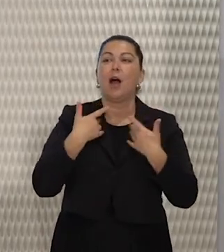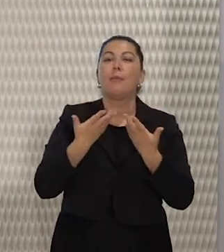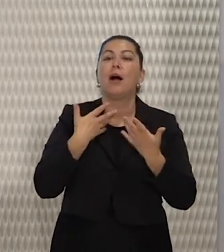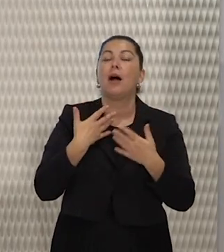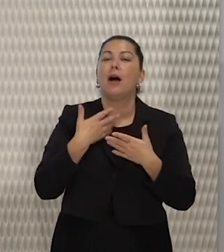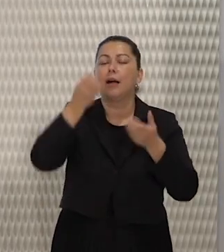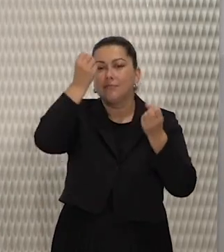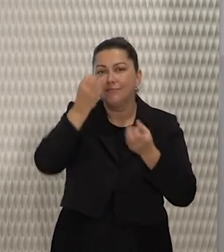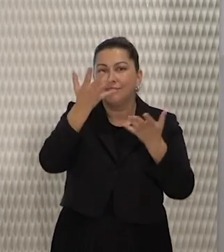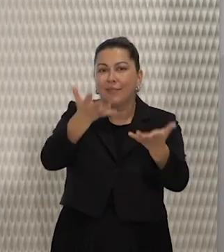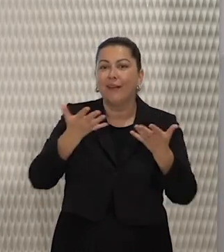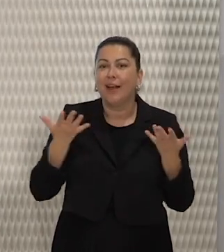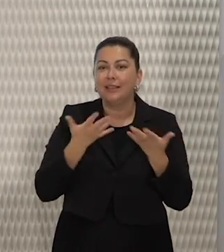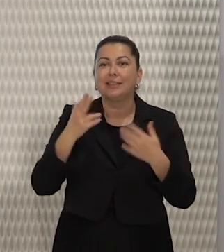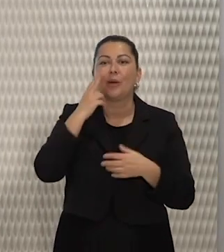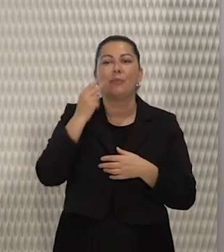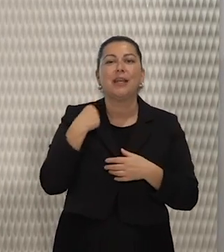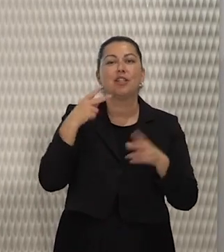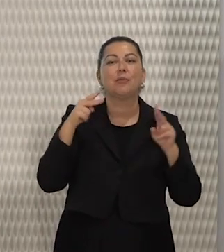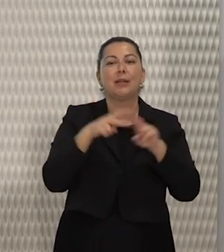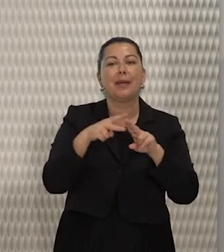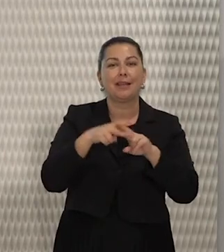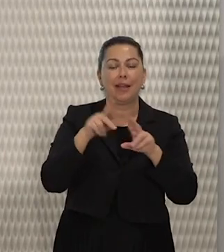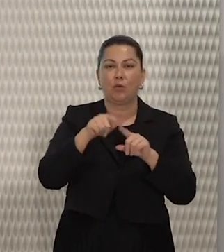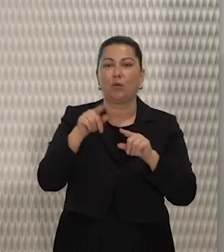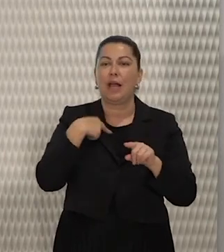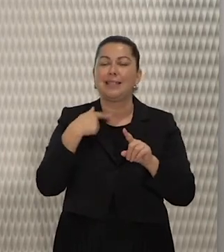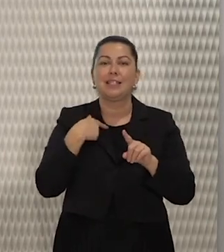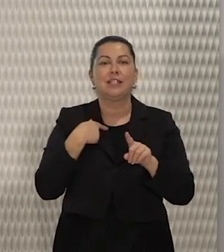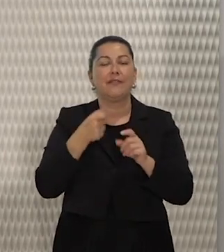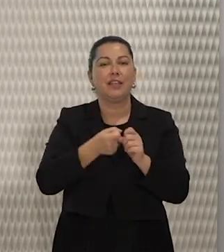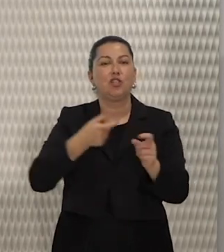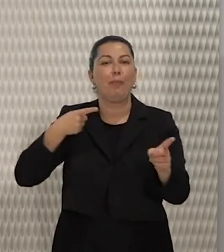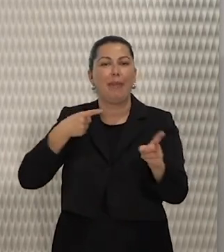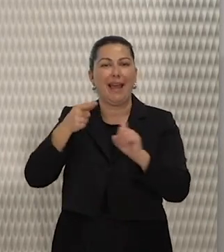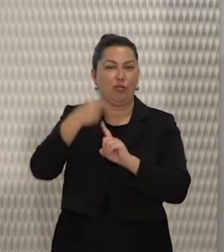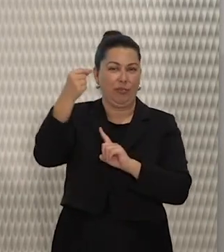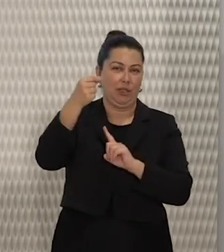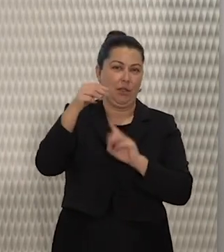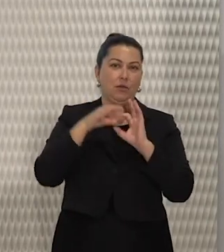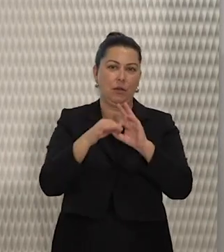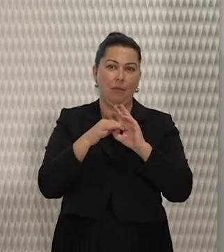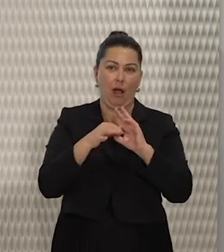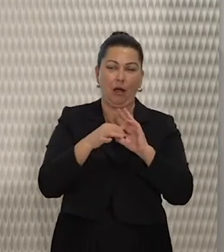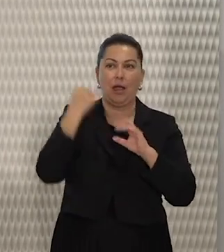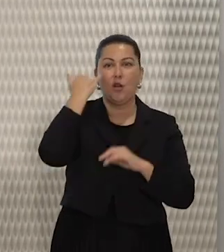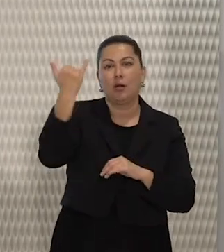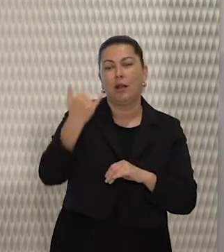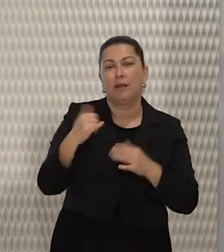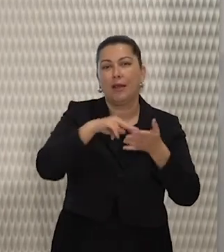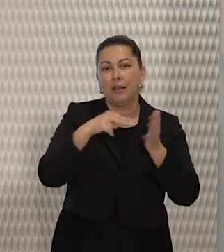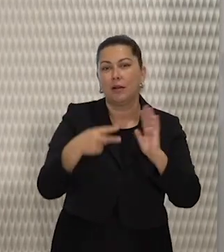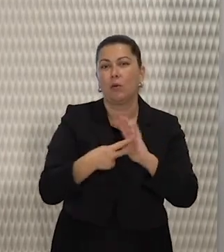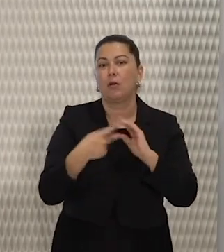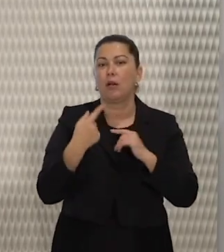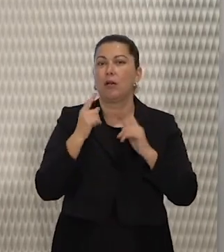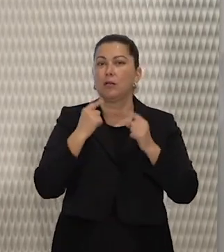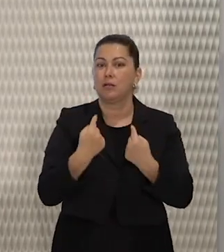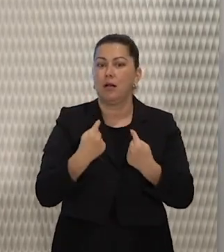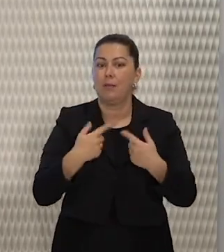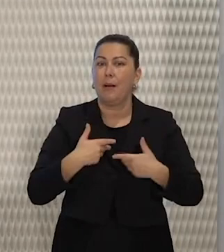Menschen mit Behinderung eine Speerspitze sind in der Entwicklung innovativer Technologien. Sie sind bereit, viel